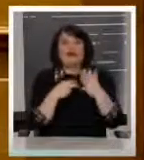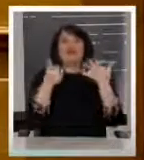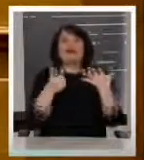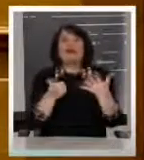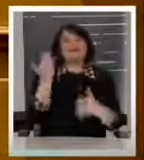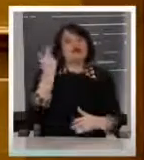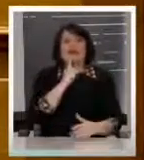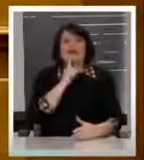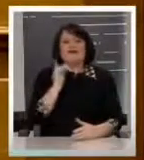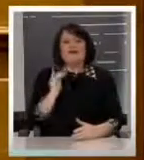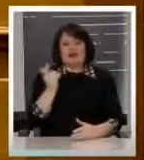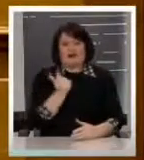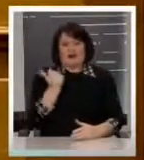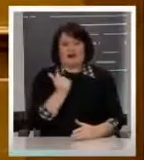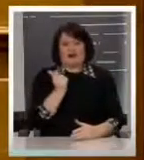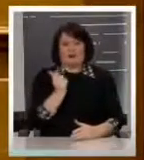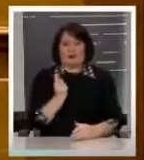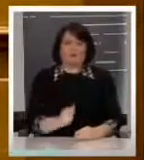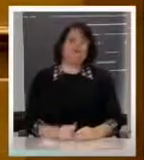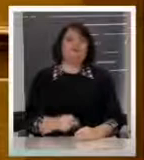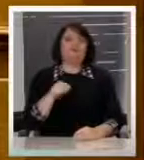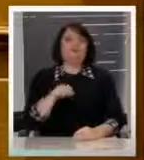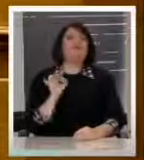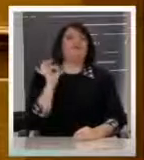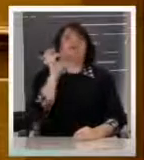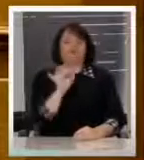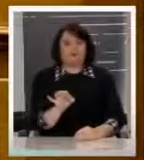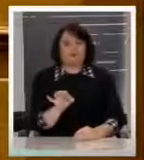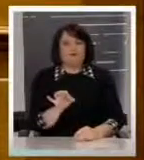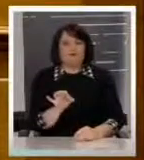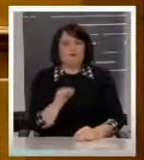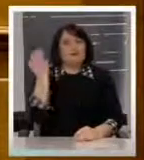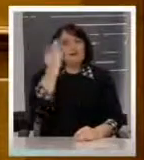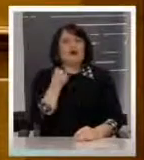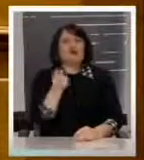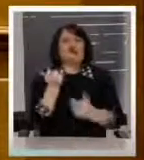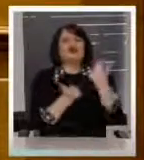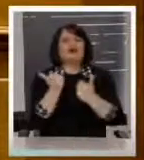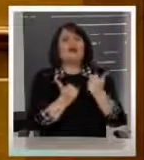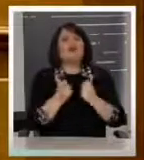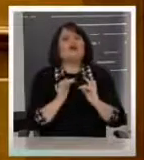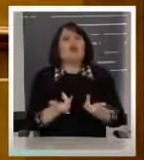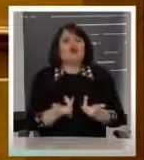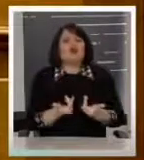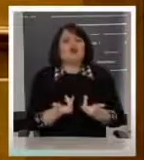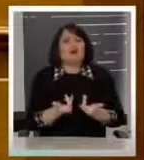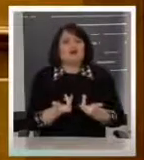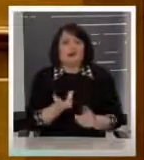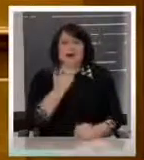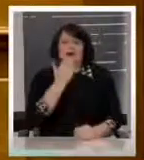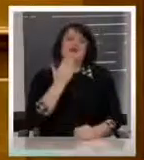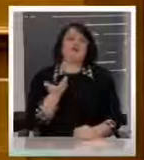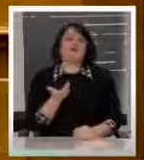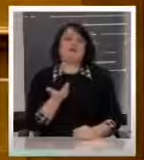2006. Βρισκόμαστε λοιπόν σε κόστος δανεισμού για τη χώρα και αυτό είναι